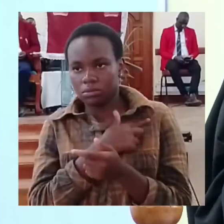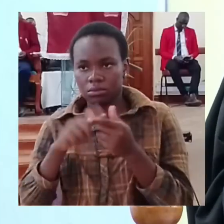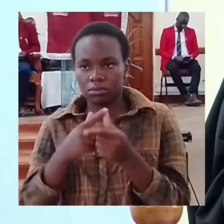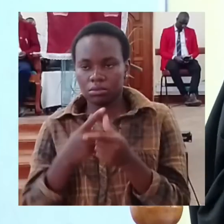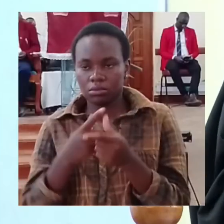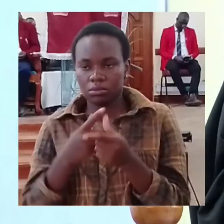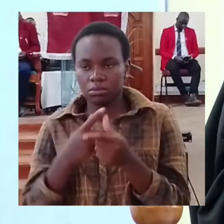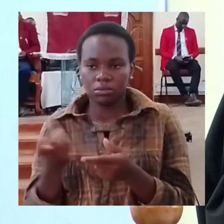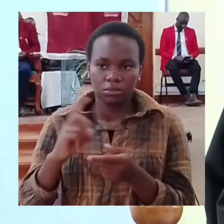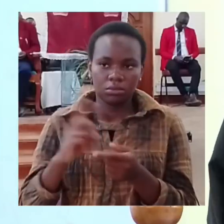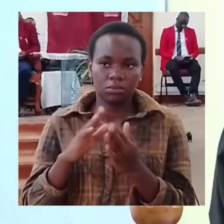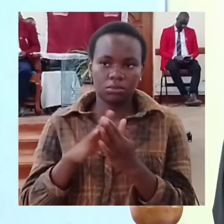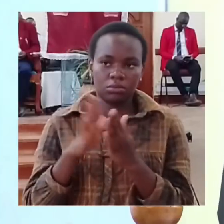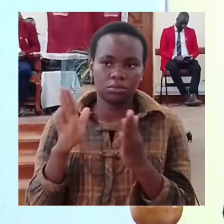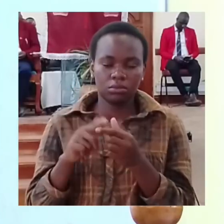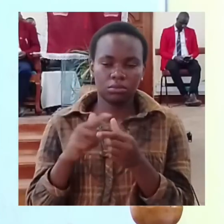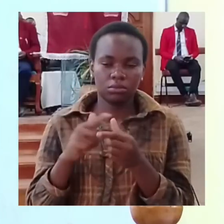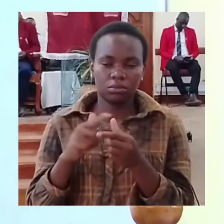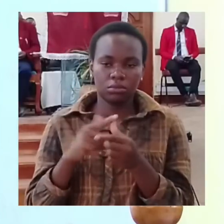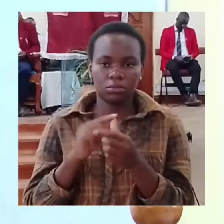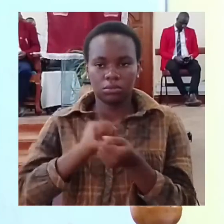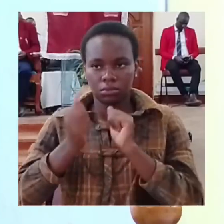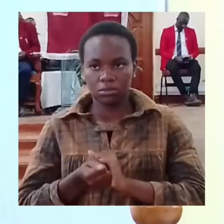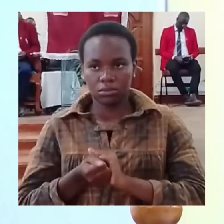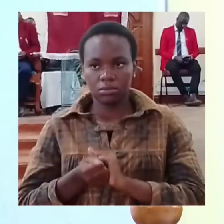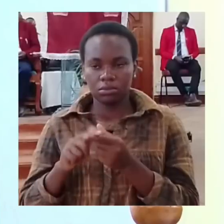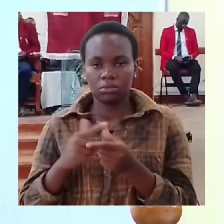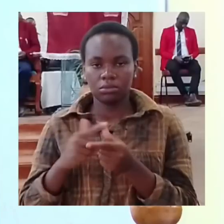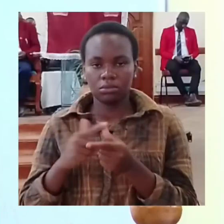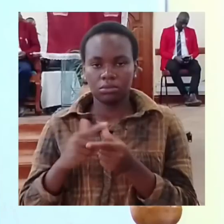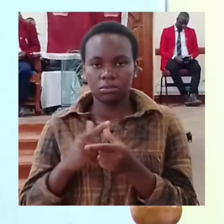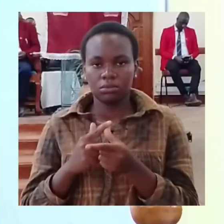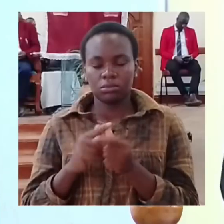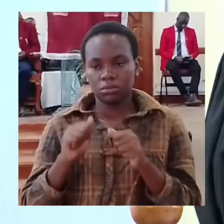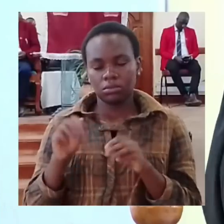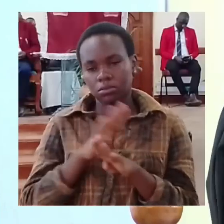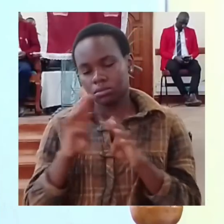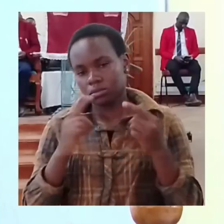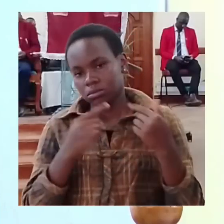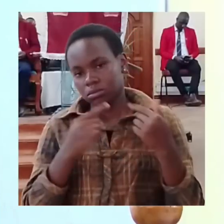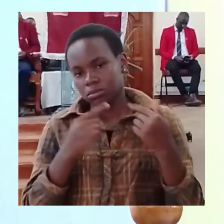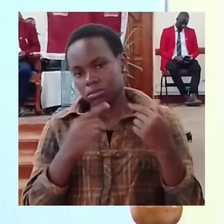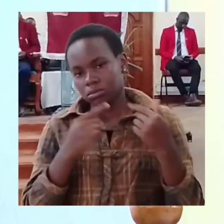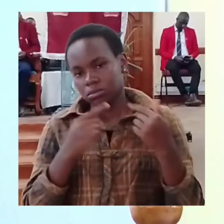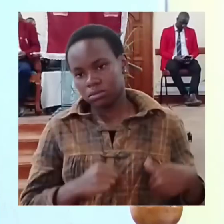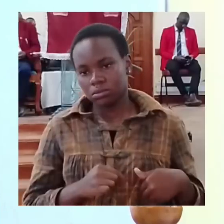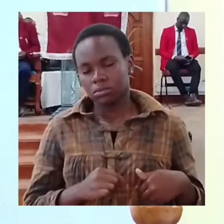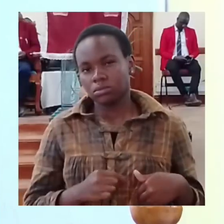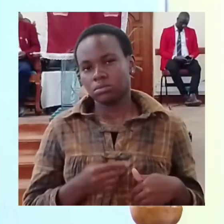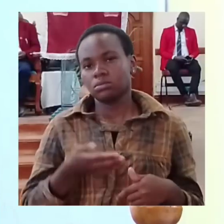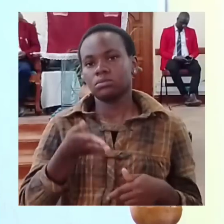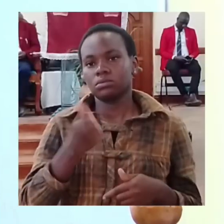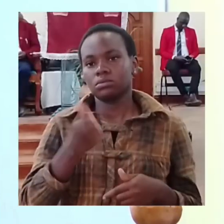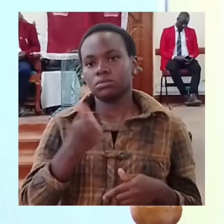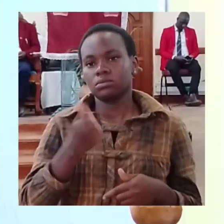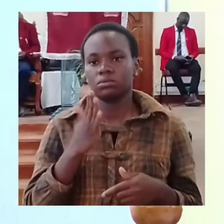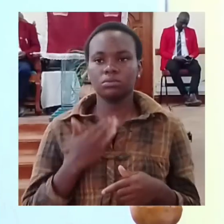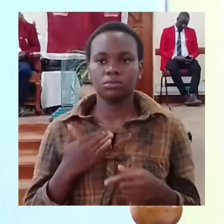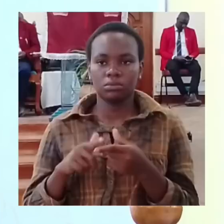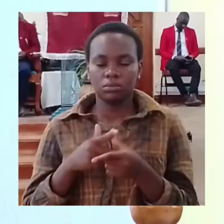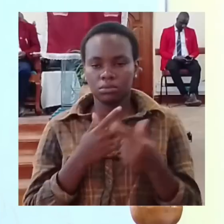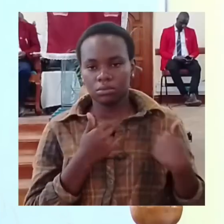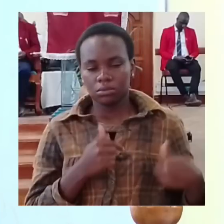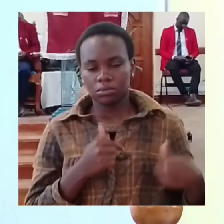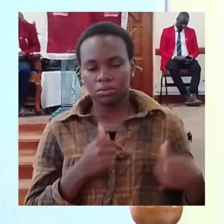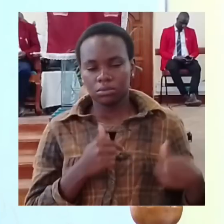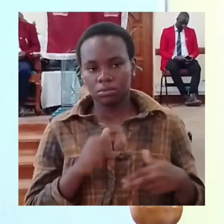tũgwĩkĩra kĩo. Mwathani arogocwo. Ũremi ũrĩa Ngai angĩtũkora naguo, ngoro ĩrĩa Ngai arenda tũkorwo nayo, nĩ ngoro ya wathĩki,